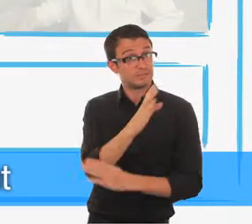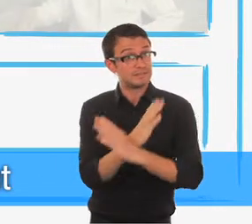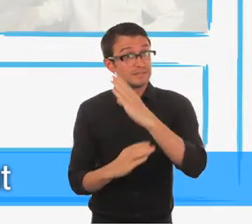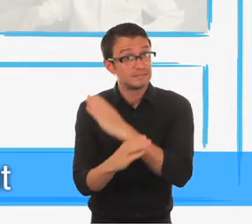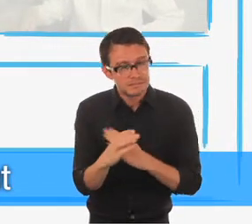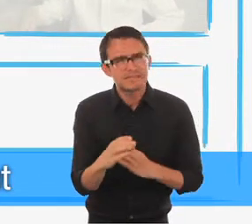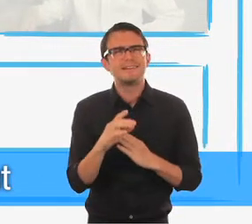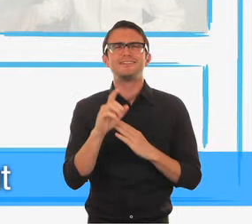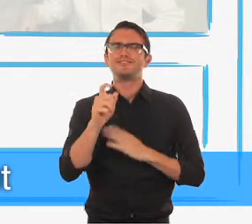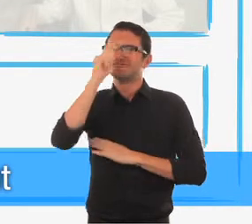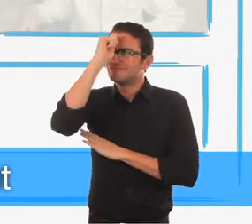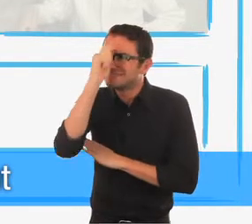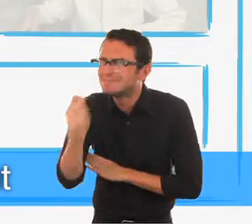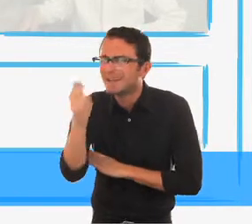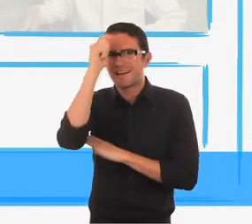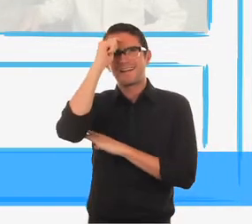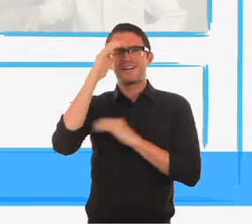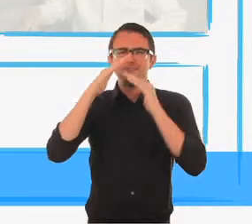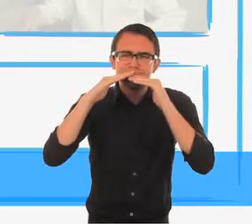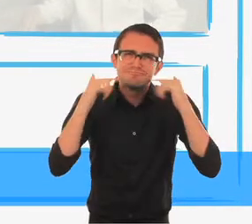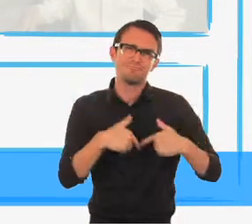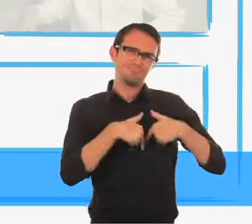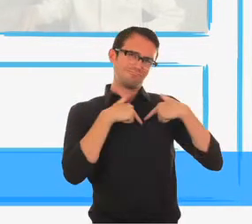talents interpersonnels de base sont souvent tout ce qu'il